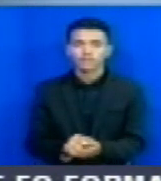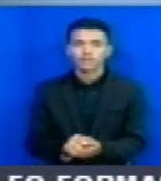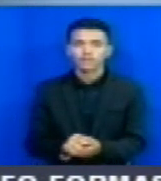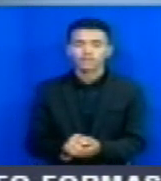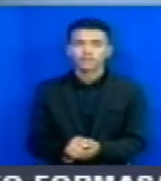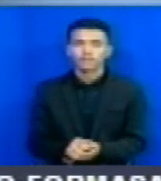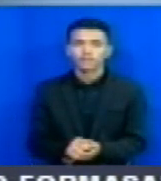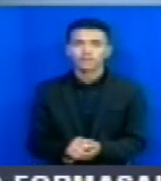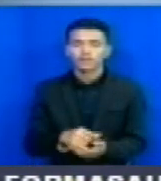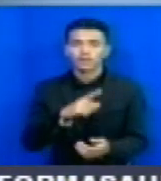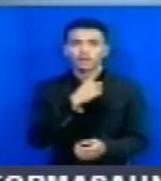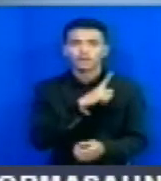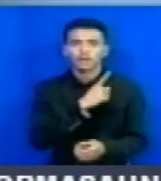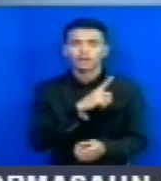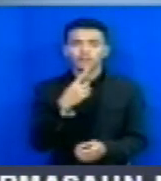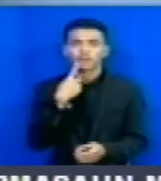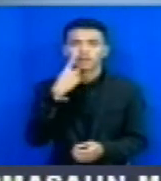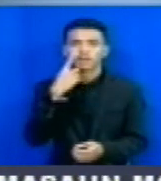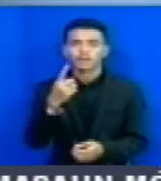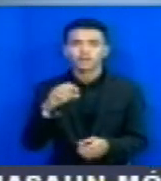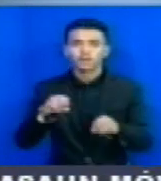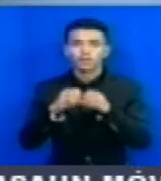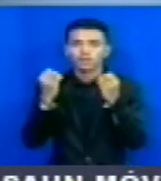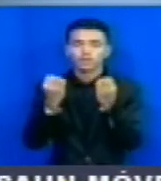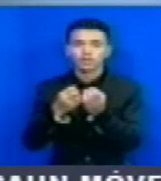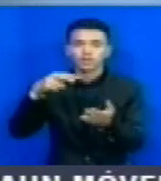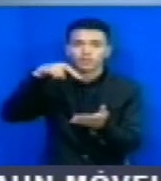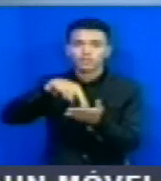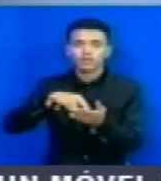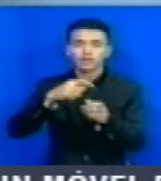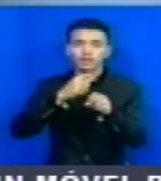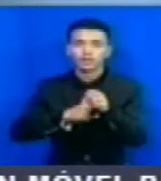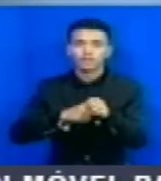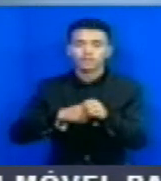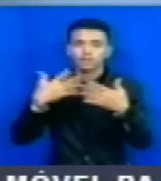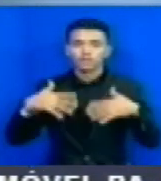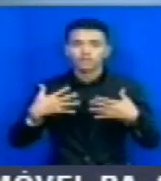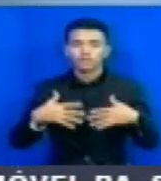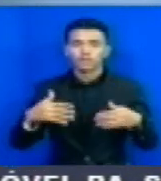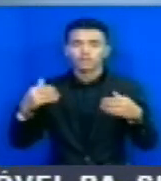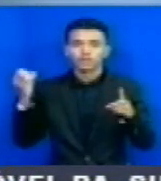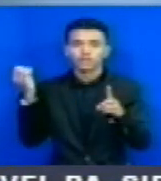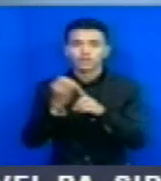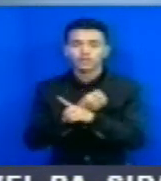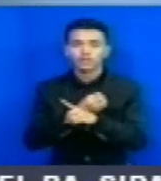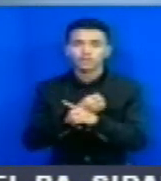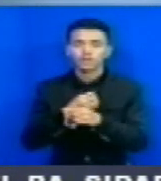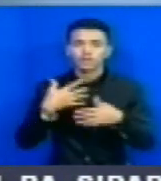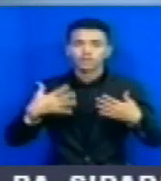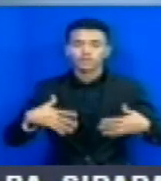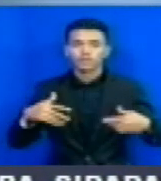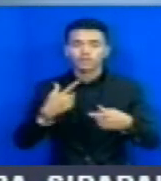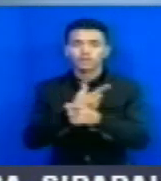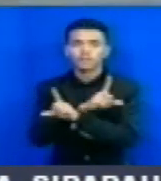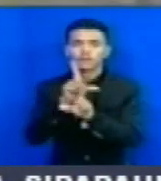Eis General Reformado lere anan Timur Hadeden, organizasyon nebe existi ha tempo resistensia nine objetivo luta ba